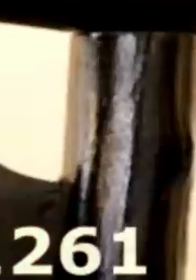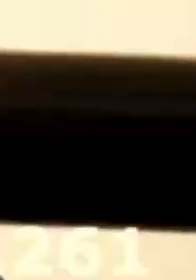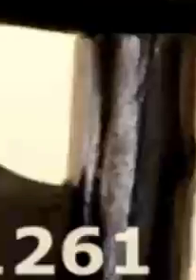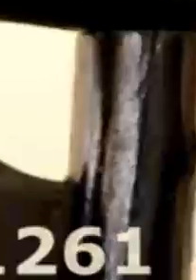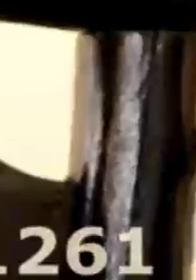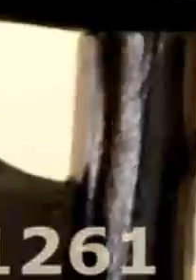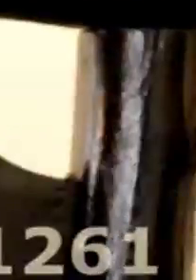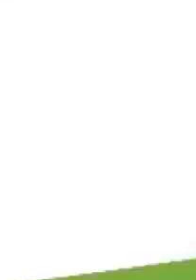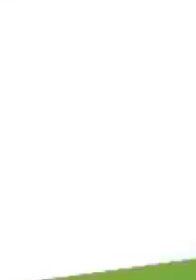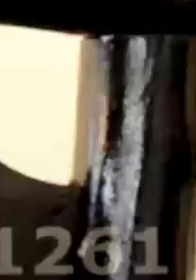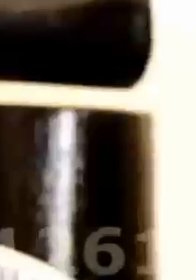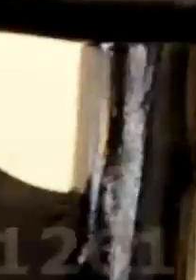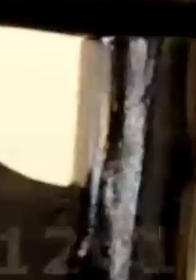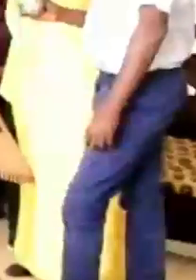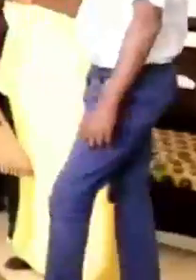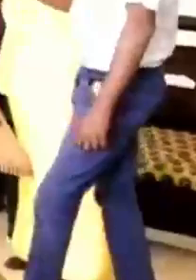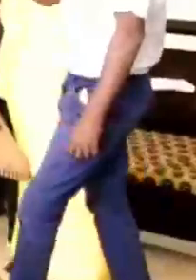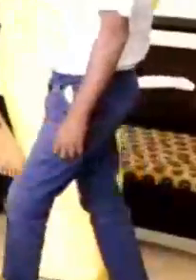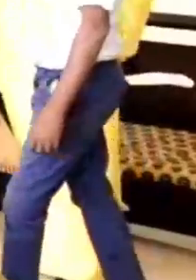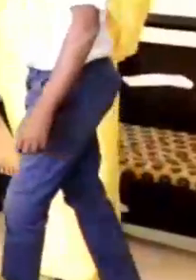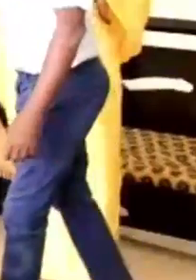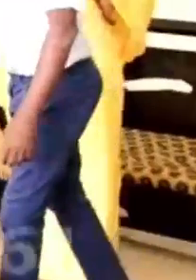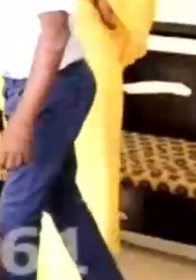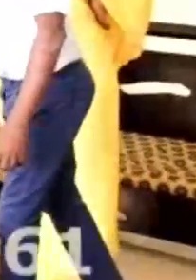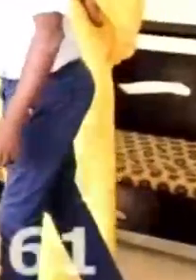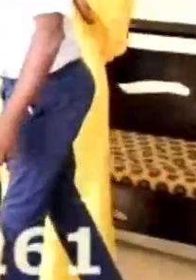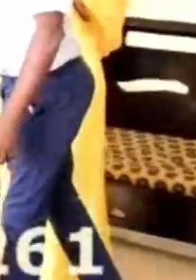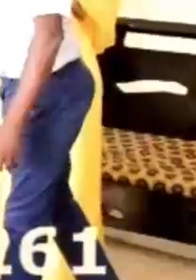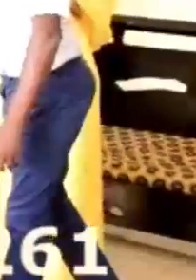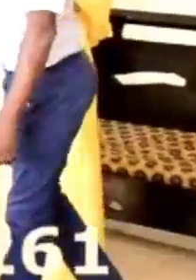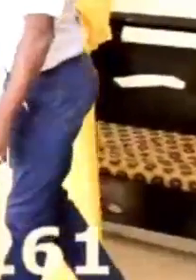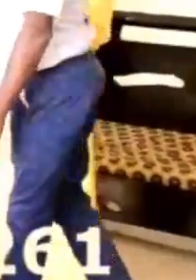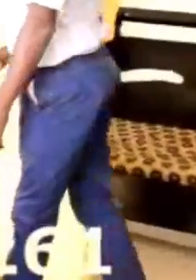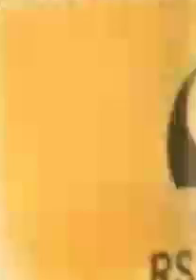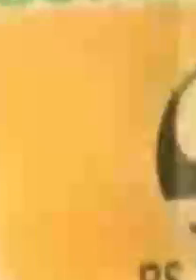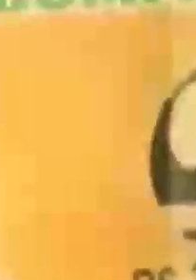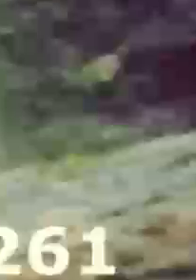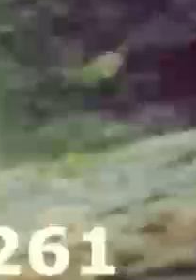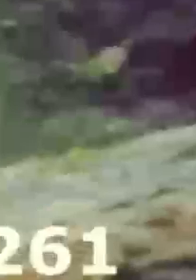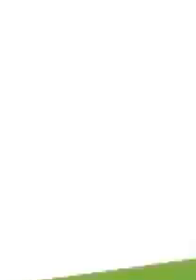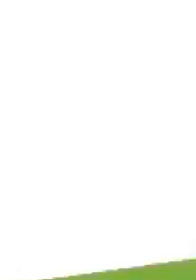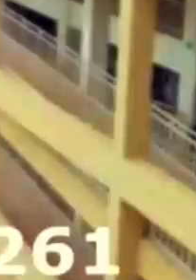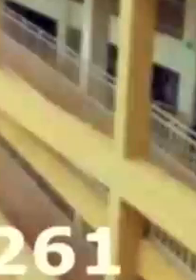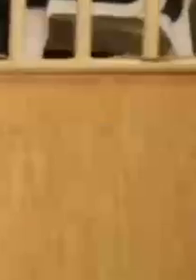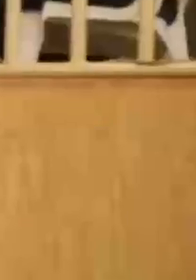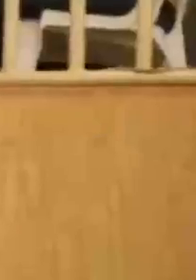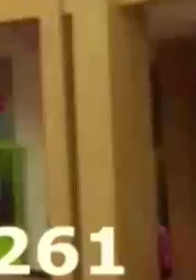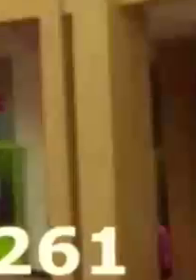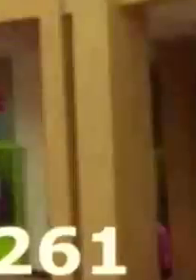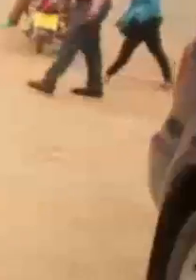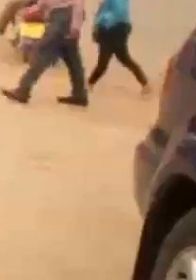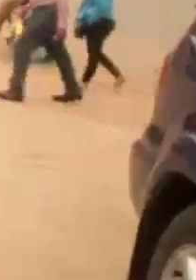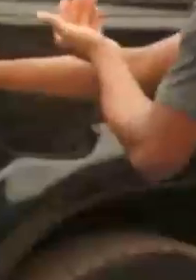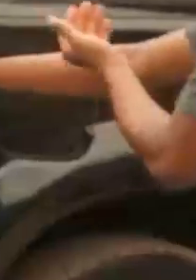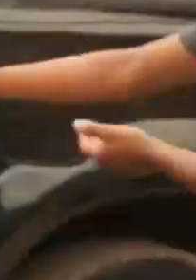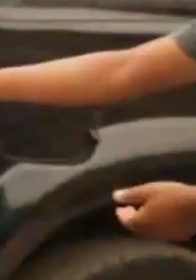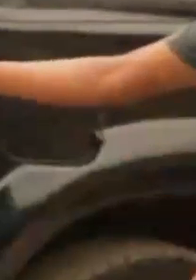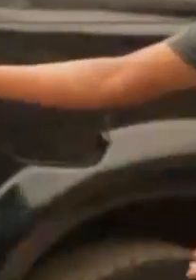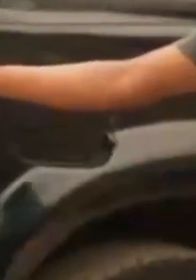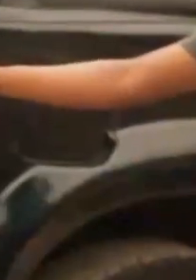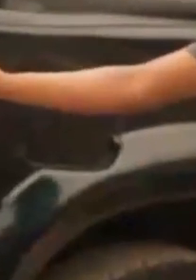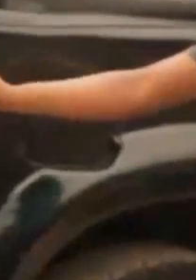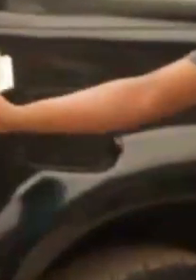ee ni kosora nanye nkabo muhamye Ikosora barisanga mu gihugu hose mu butike n'amalimentation. Mwiziraza kudusangaho dukorera inyabugogo mu